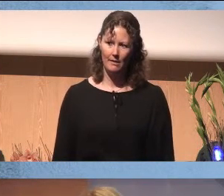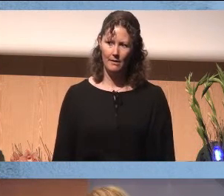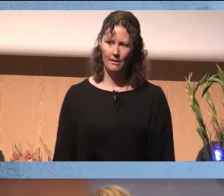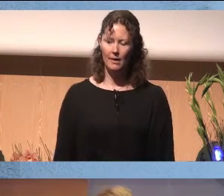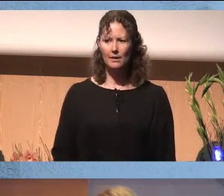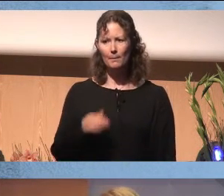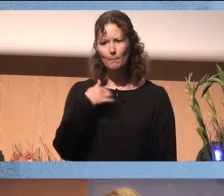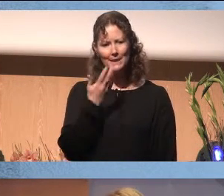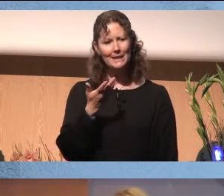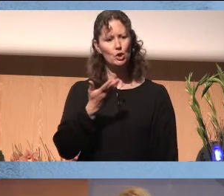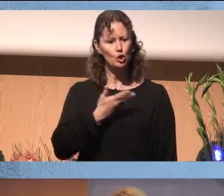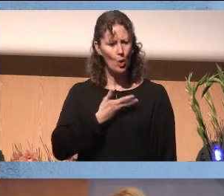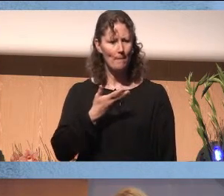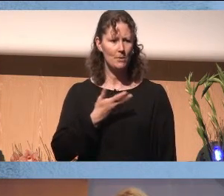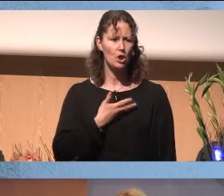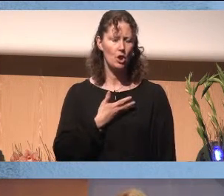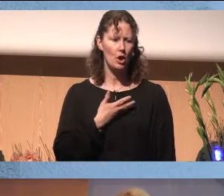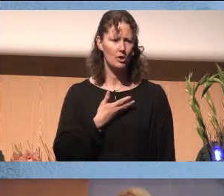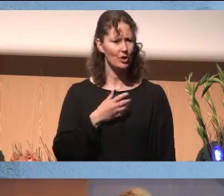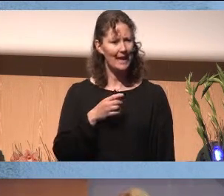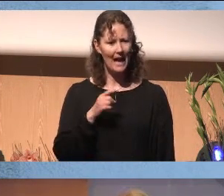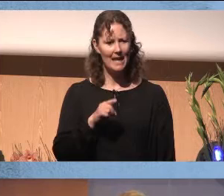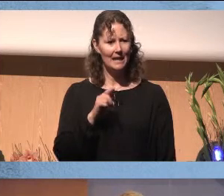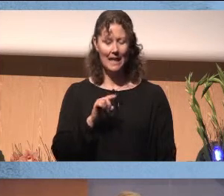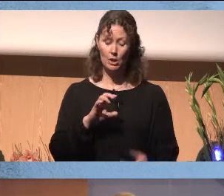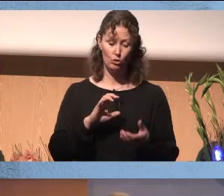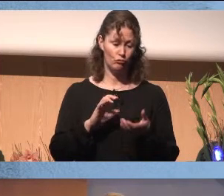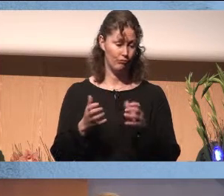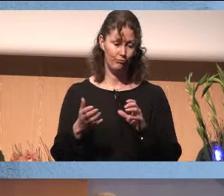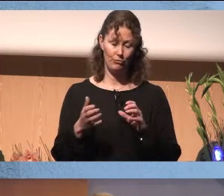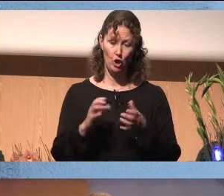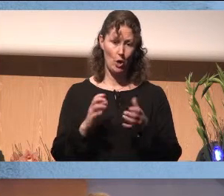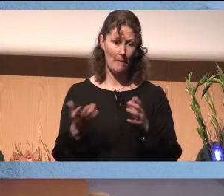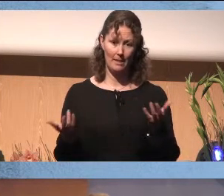Det blir så mye, og det er rett og slett så trøblete.